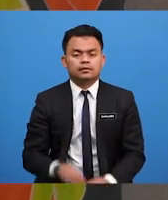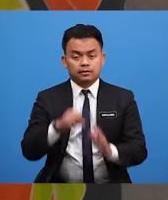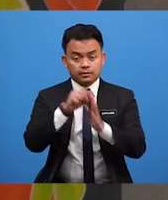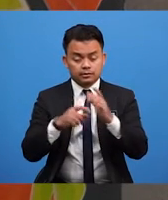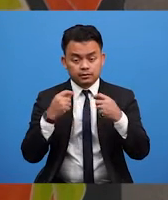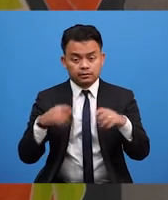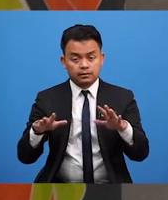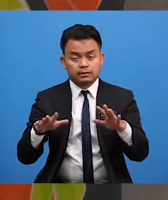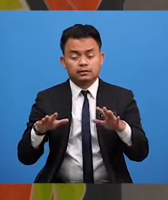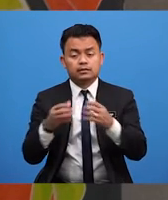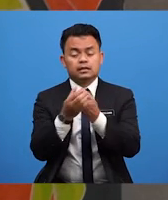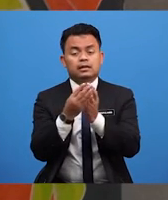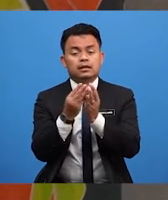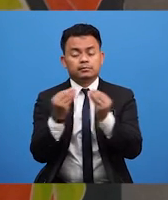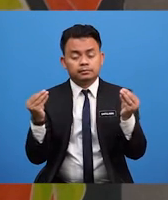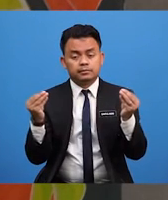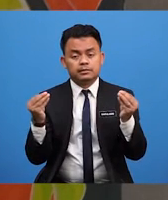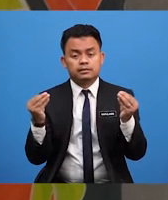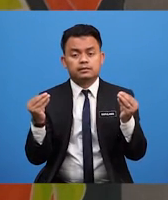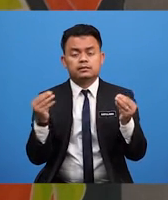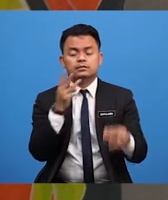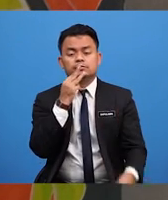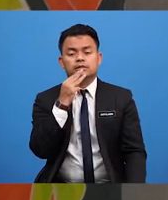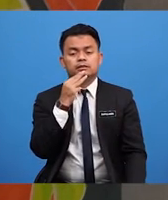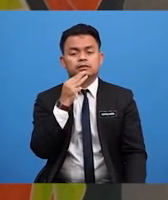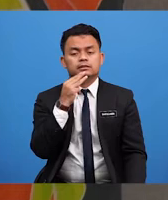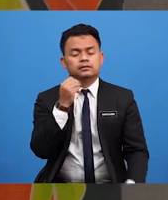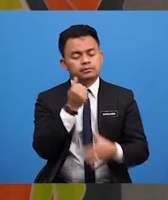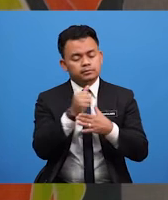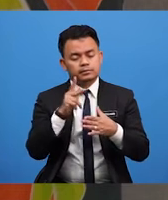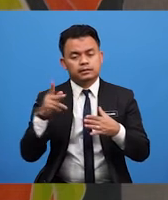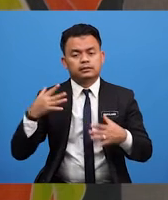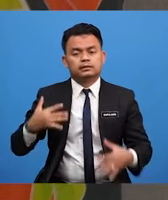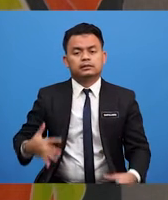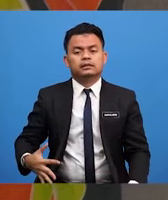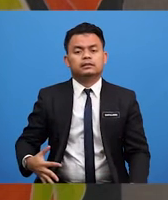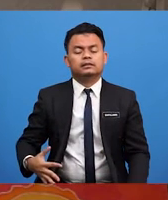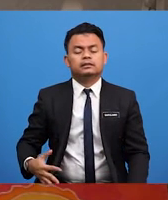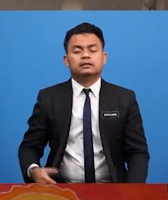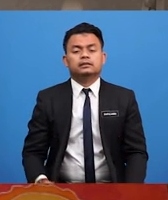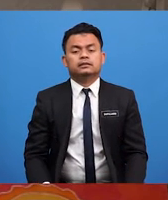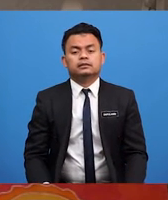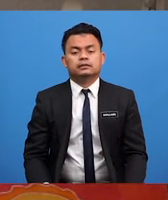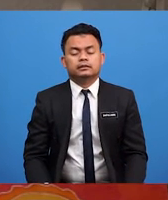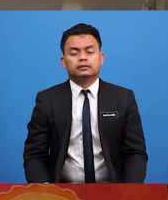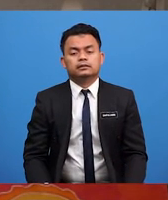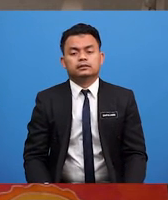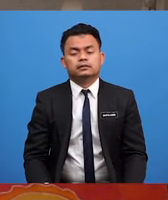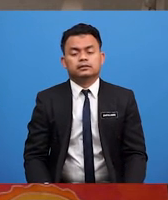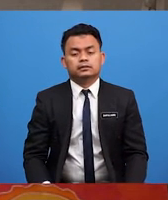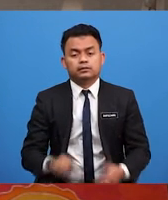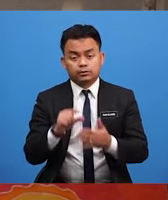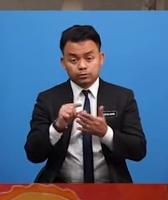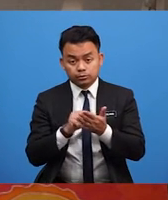Setelah selesai mewarna, biarkan kain sehingga kering menggunakan kipas. Baiklah,